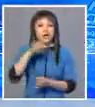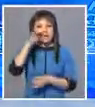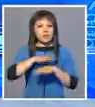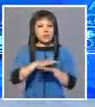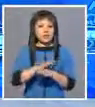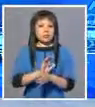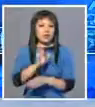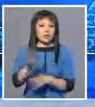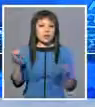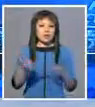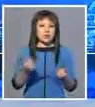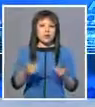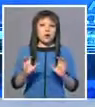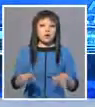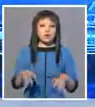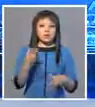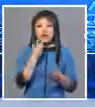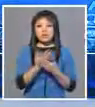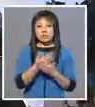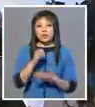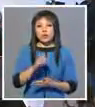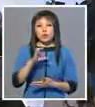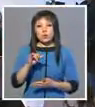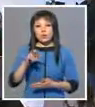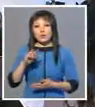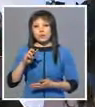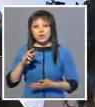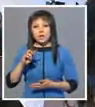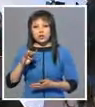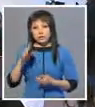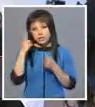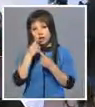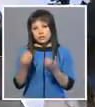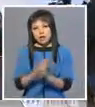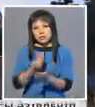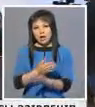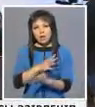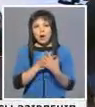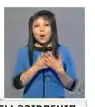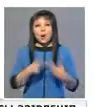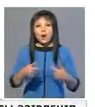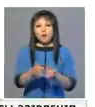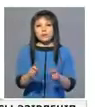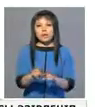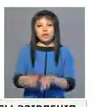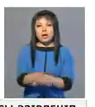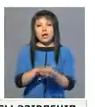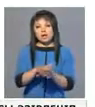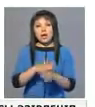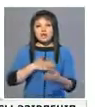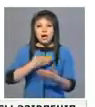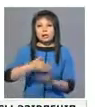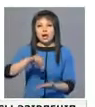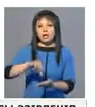министрліктің ғылым комитеті төрағасының орынбасары Ербол Сүлейменов хабарлады. Бұл бағдарламаны түзуге қоғамдық қорларда атсалысуда.